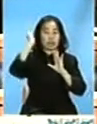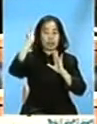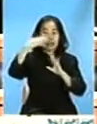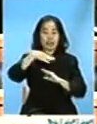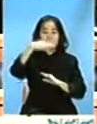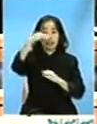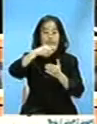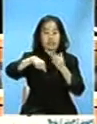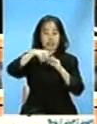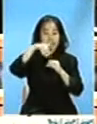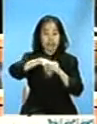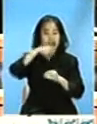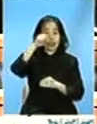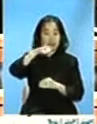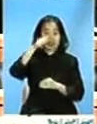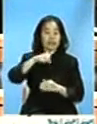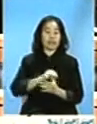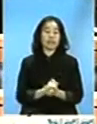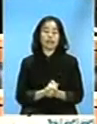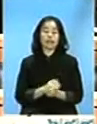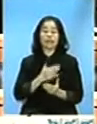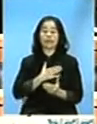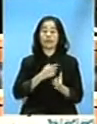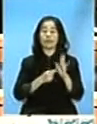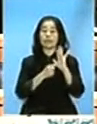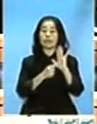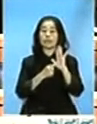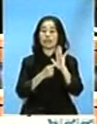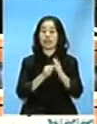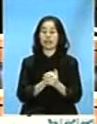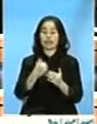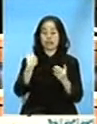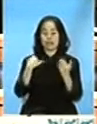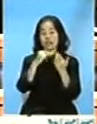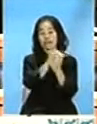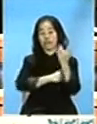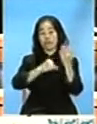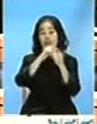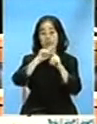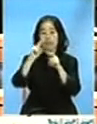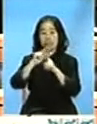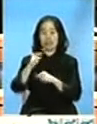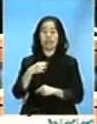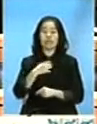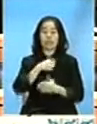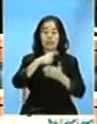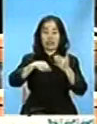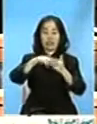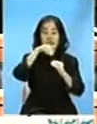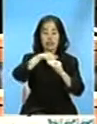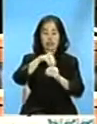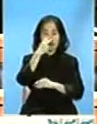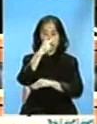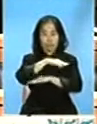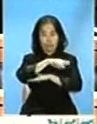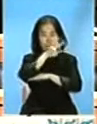นะครับเพราะผมจะยกตัวอย่างง่ายๆว่าหลายจังหวัดนะครับจะเลือกตั้งเนี่ยนะฮะก็ต้องดูว่าฐานเสียงมาจ